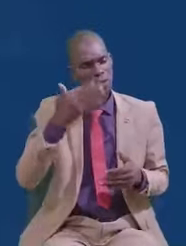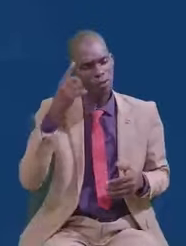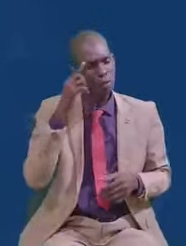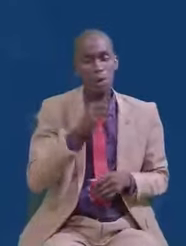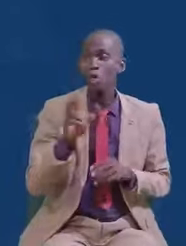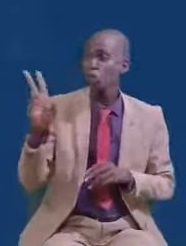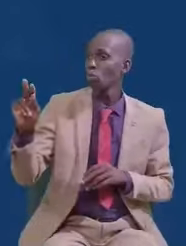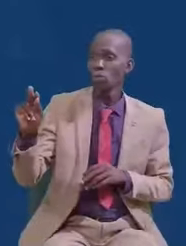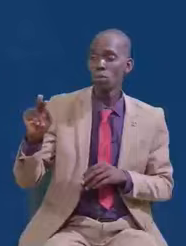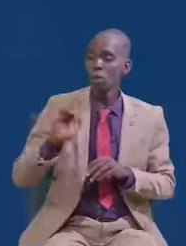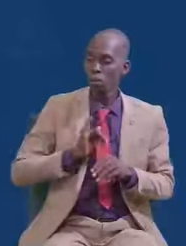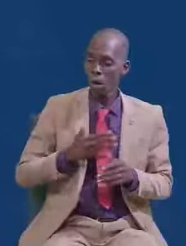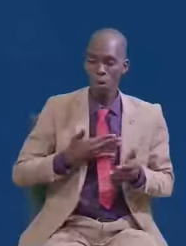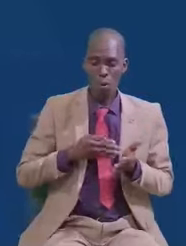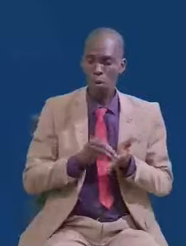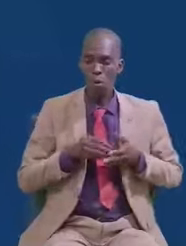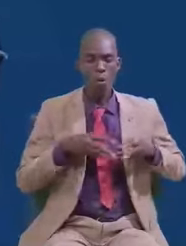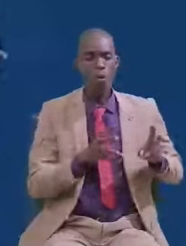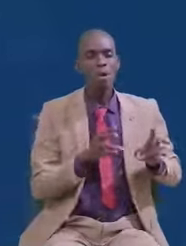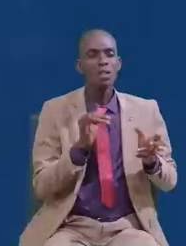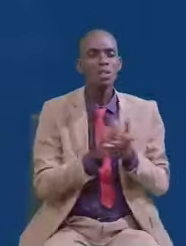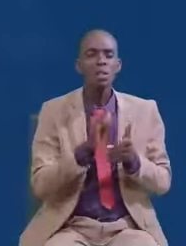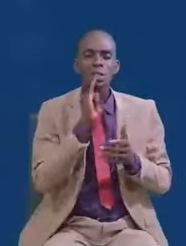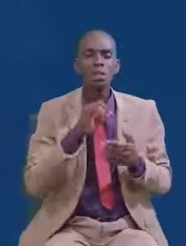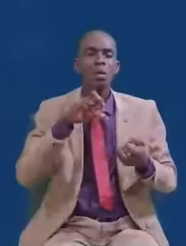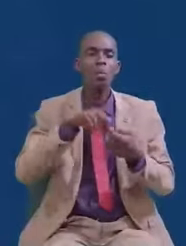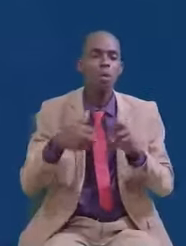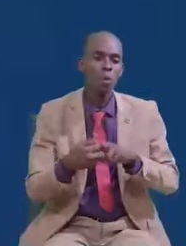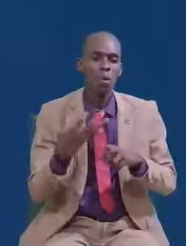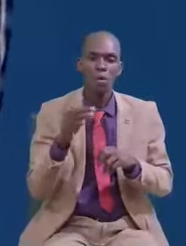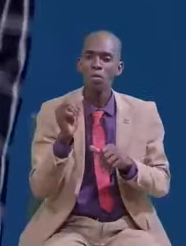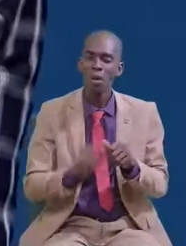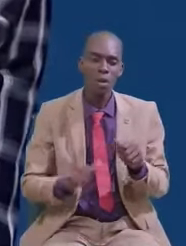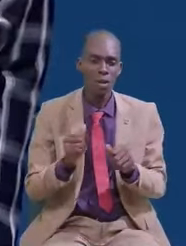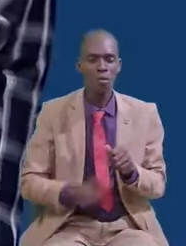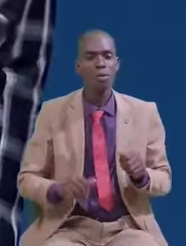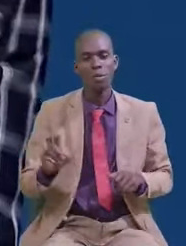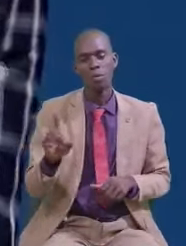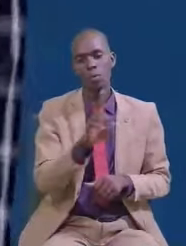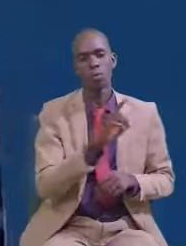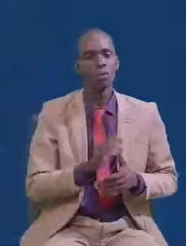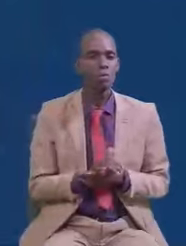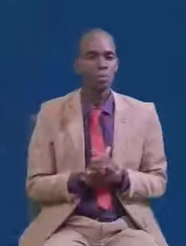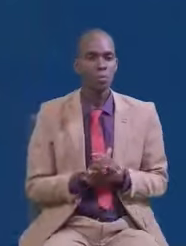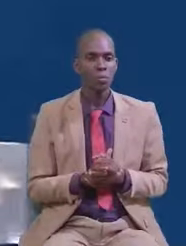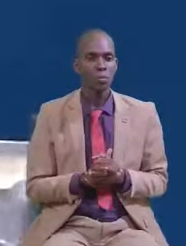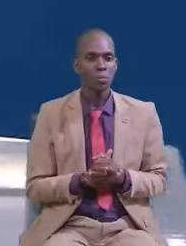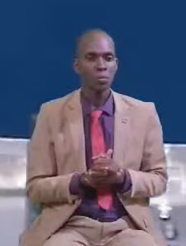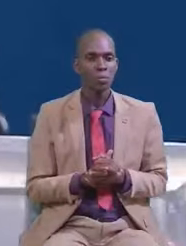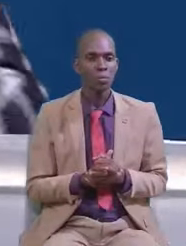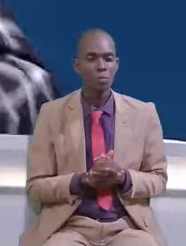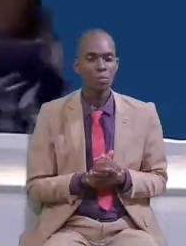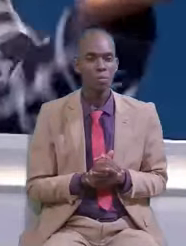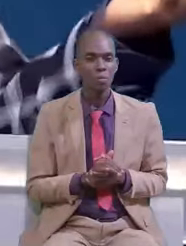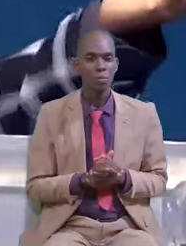tu as besoin des conseils de tes parents pour aller. Si elle dit non, laissez-moi en paix. C'est la maladie